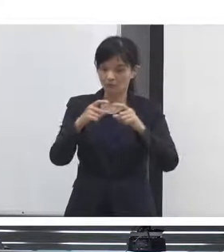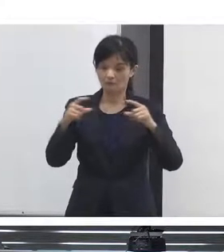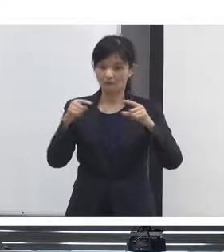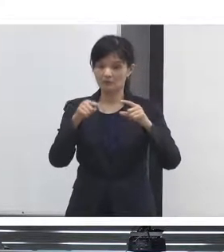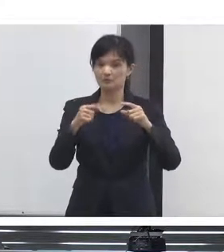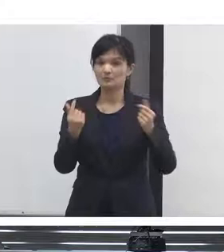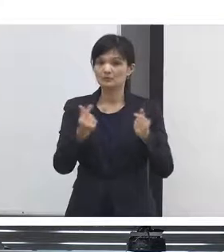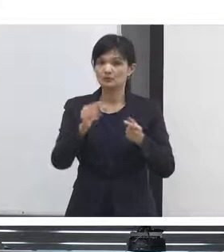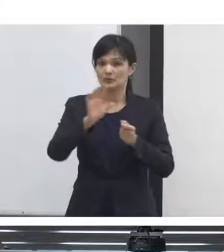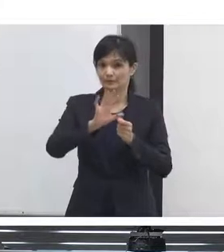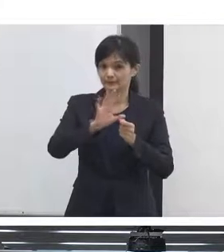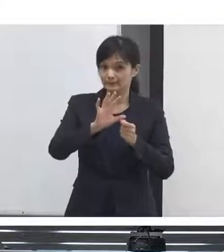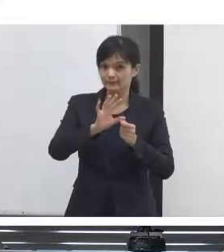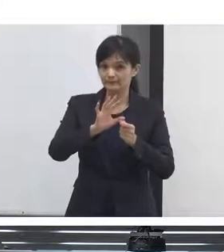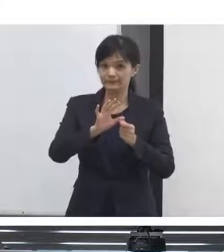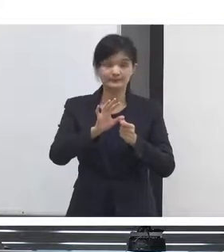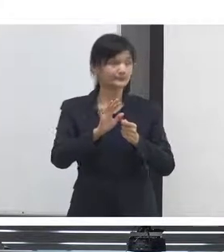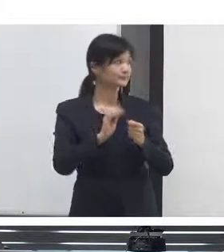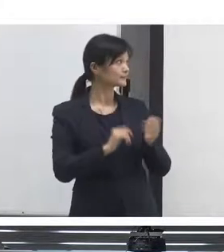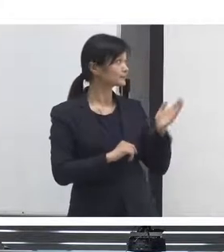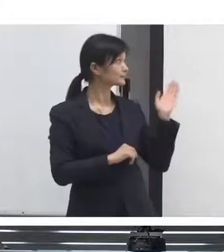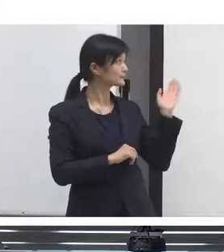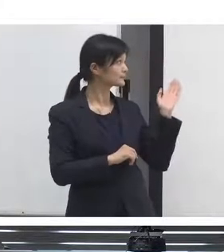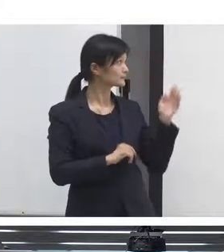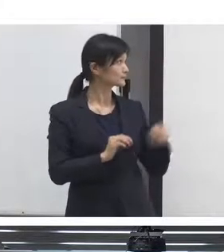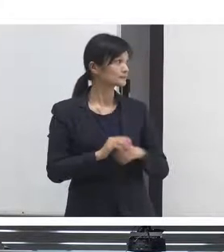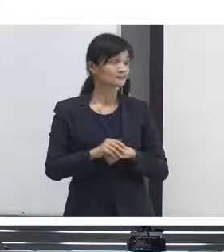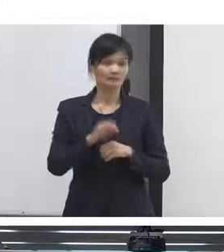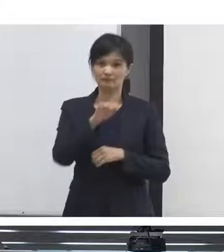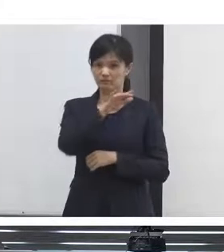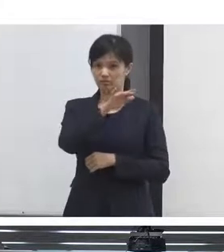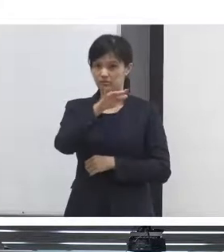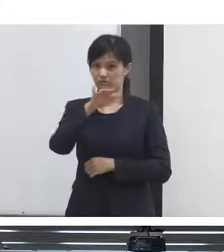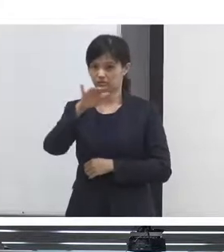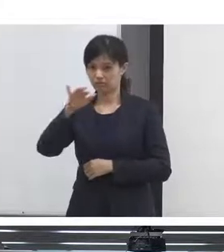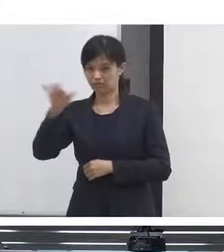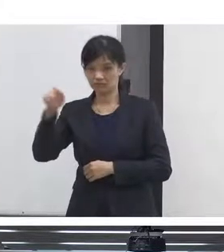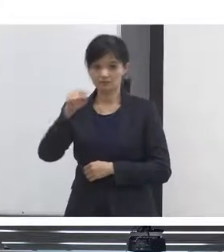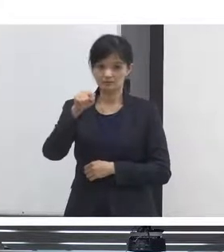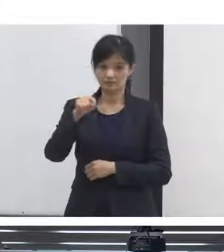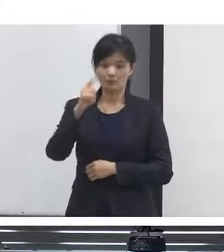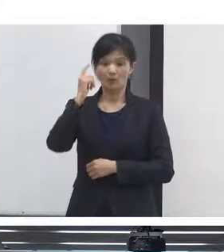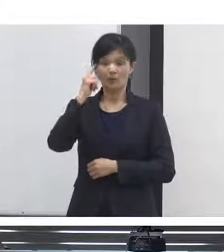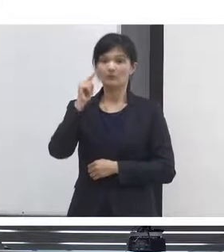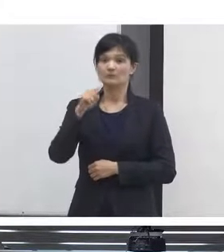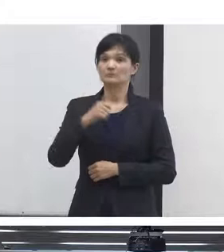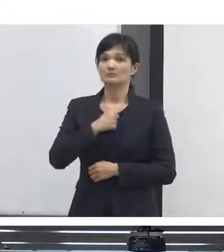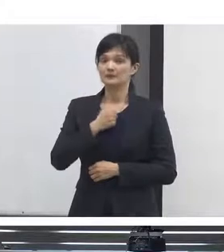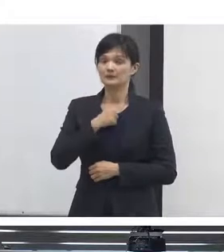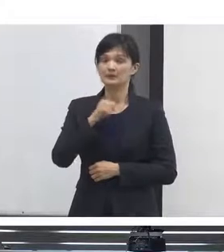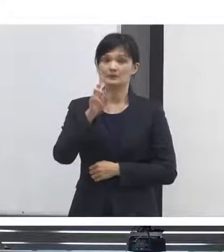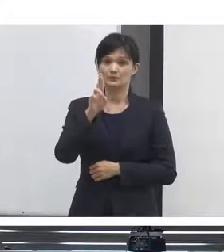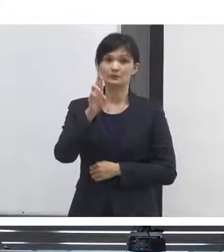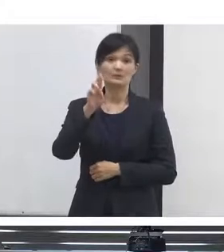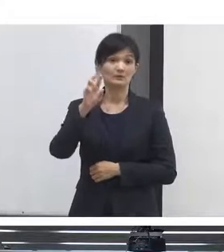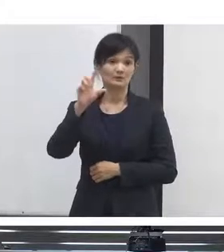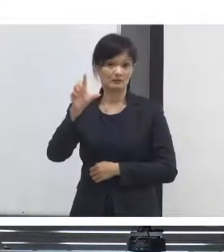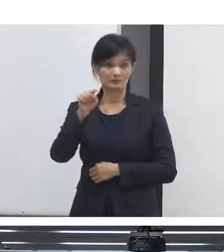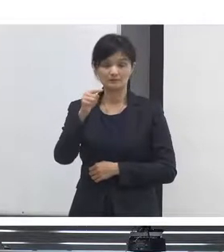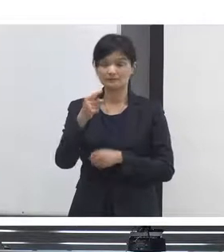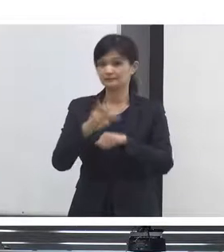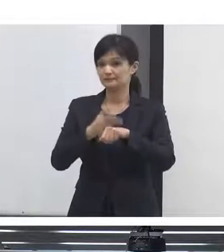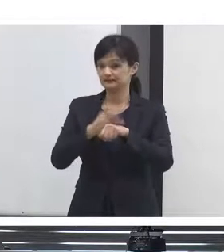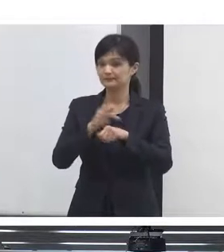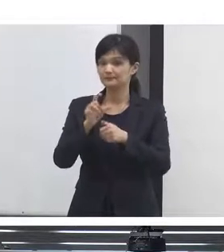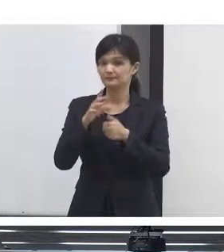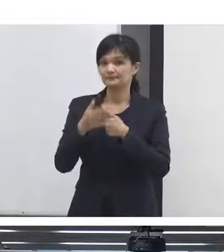米良知米的农业活动呢，就会被用 URL 的方式呢被串联起来。那你在点